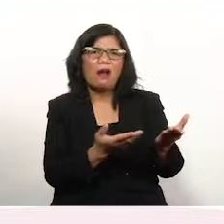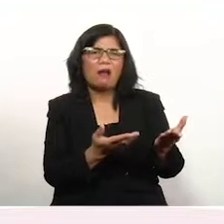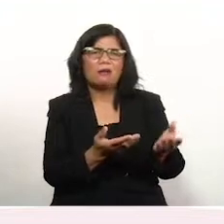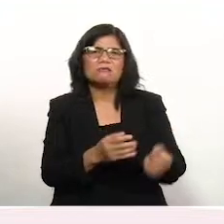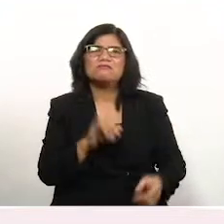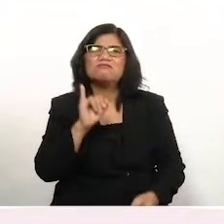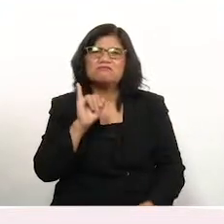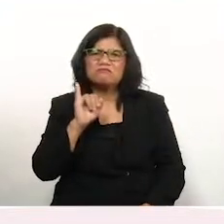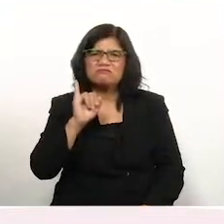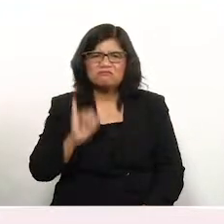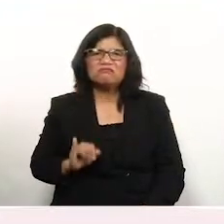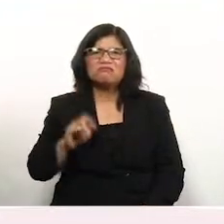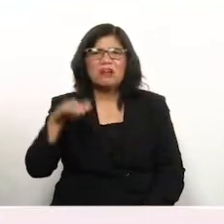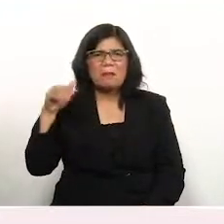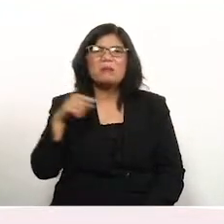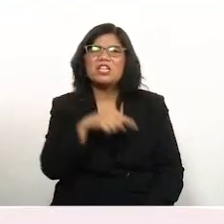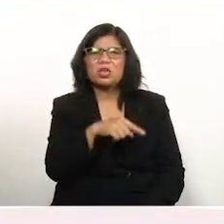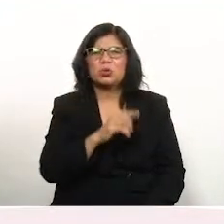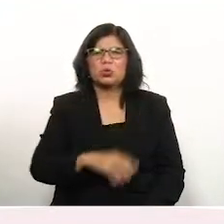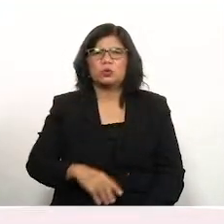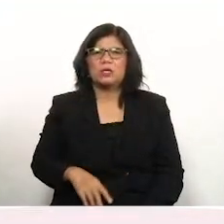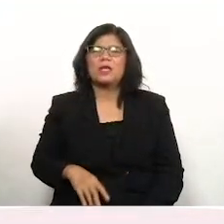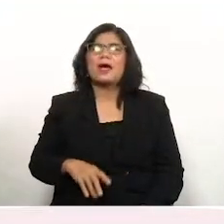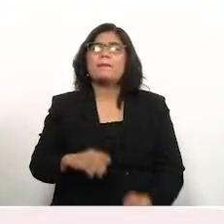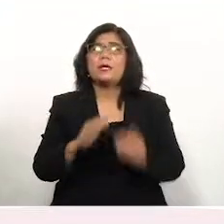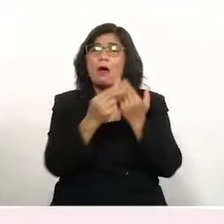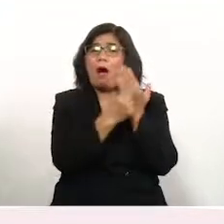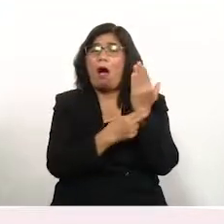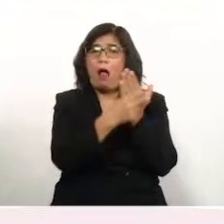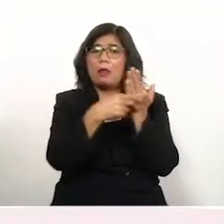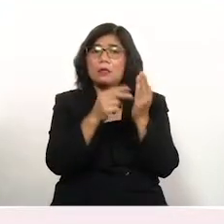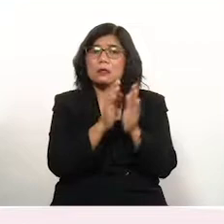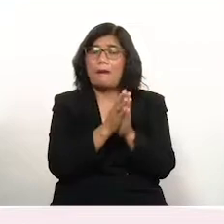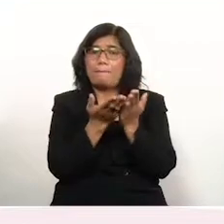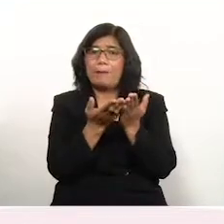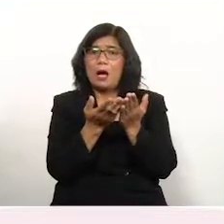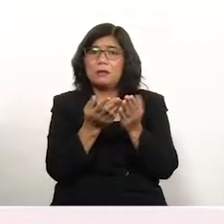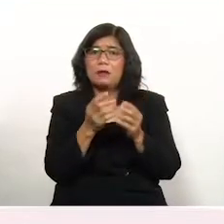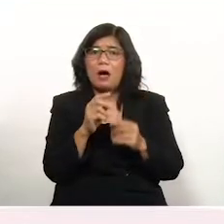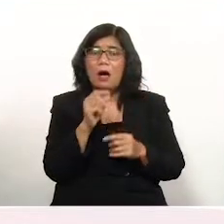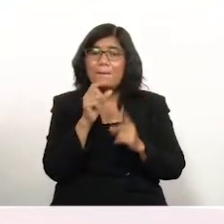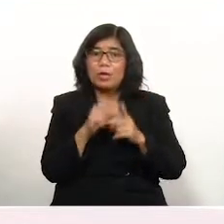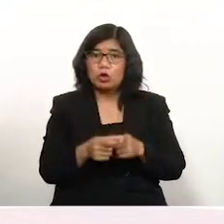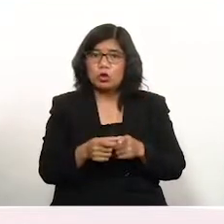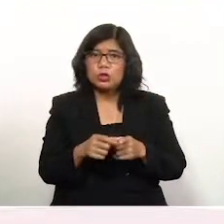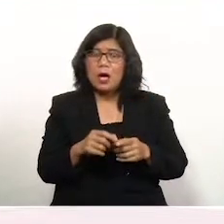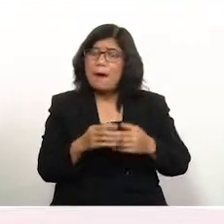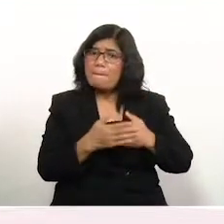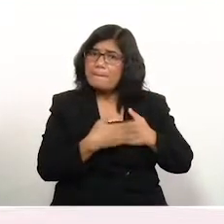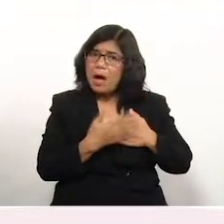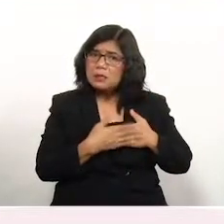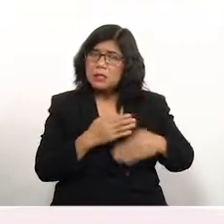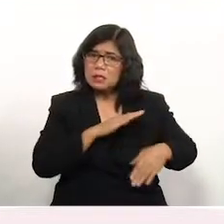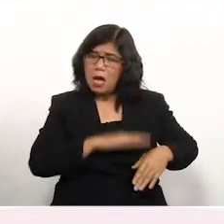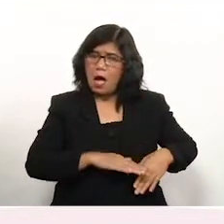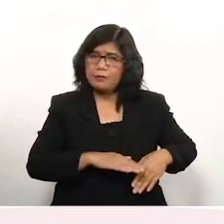benua gitar sudah bilang ndak lah kamu semua seia sekata seperasaan mengasih penyayang rendah hati jangan